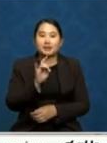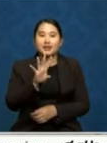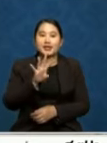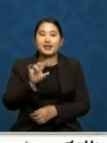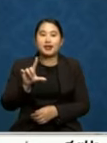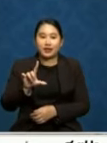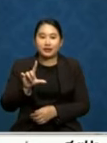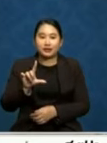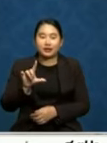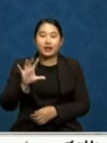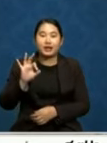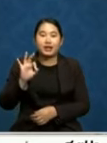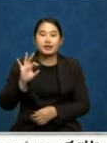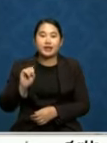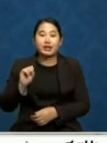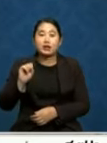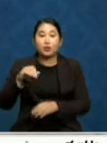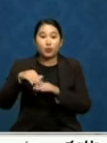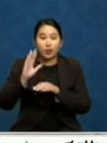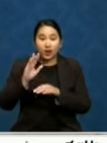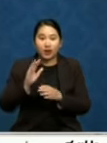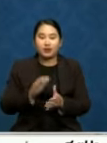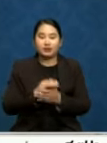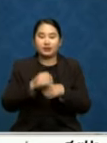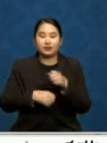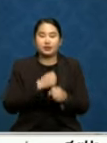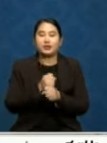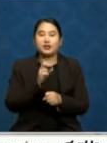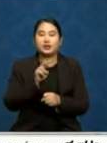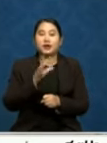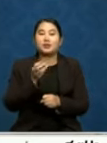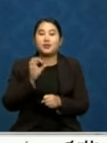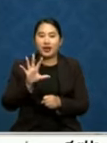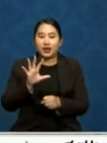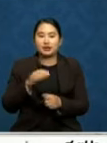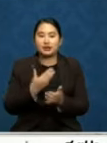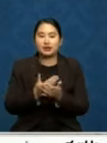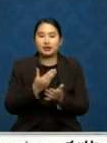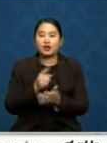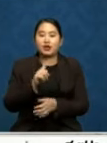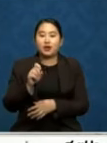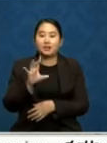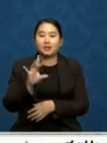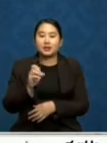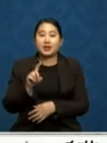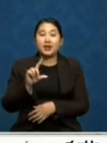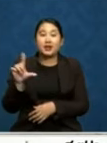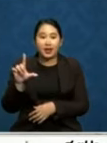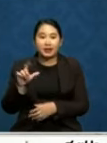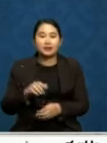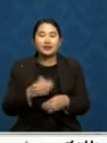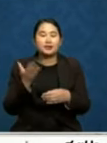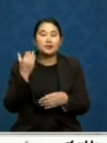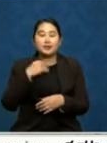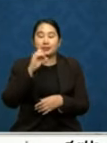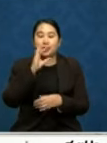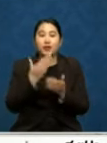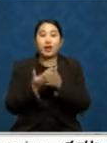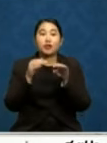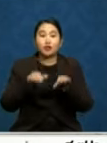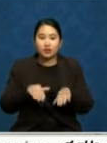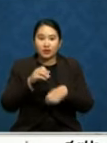184,900,000กว่าบาทนะครับส่วนปี65จำนวน181ล้านกว่านะครับและท่านบอกว่าลดลงจ